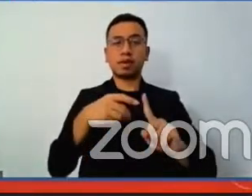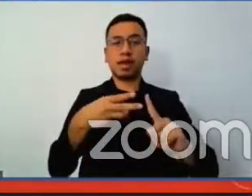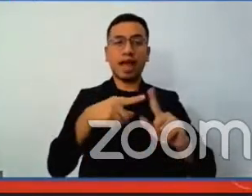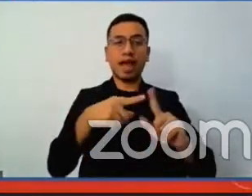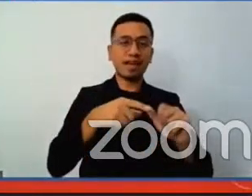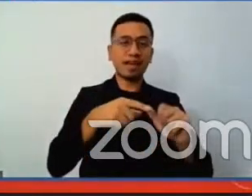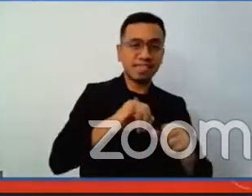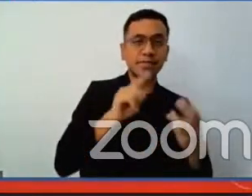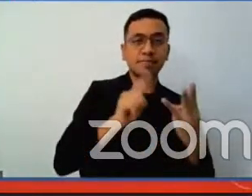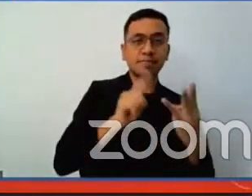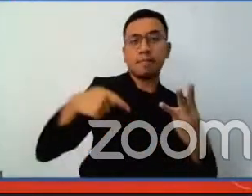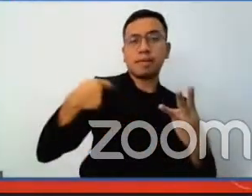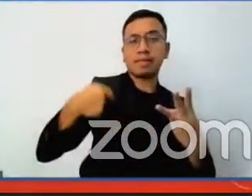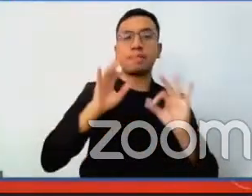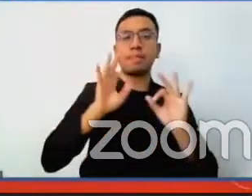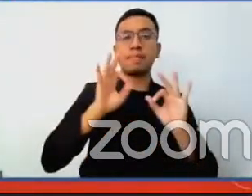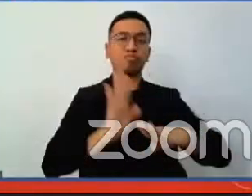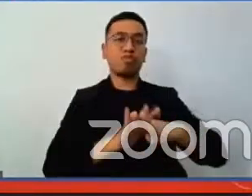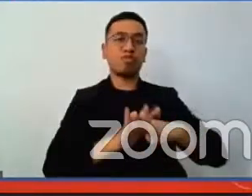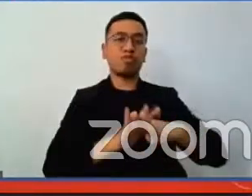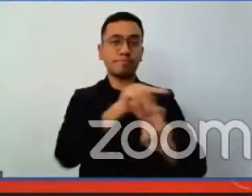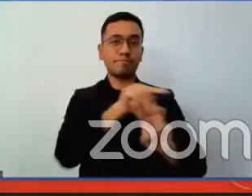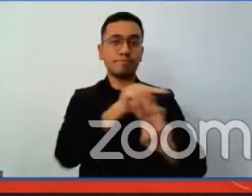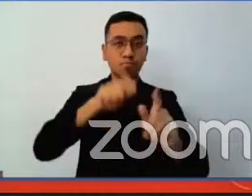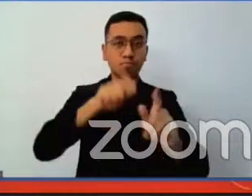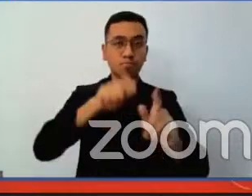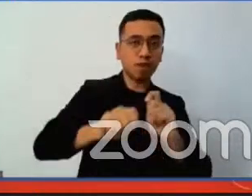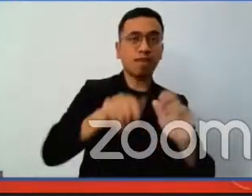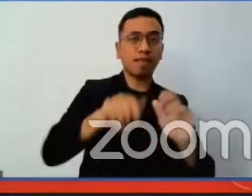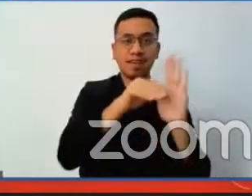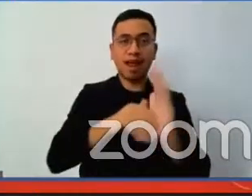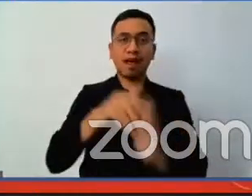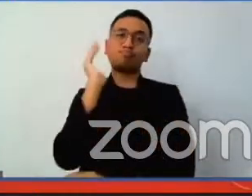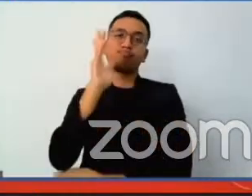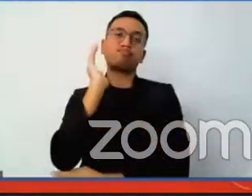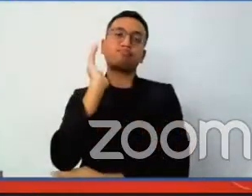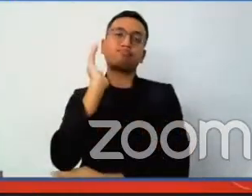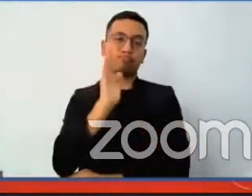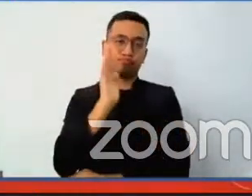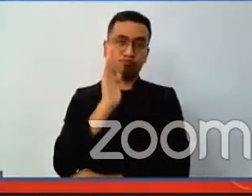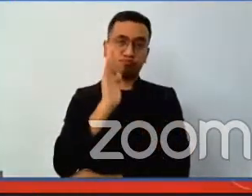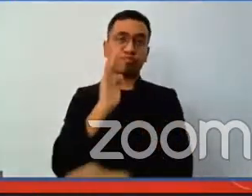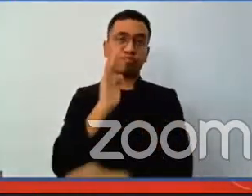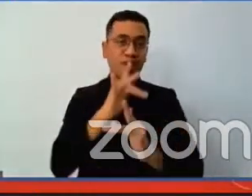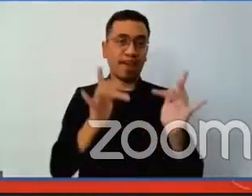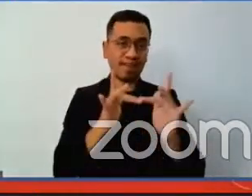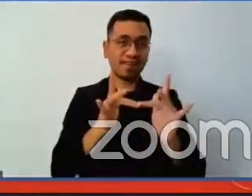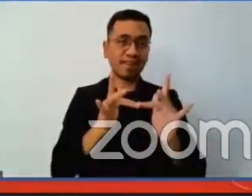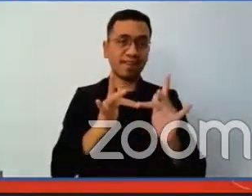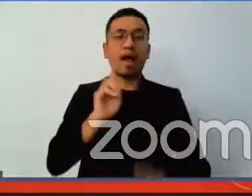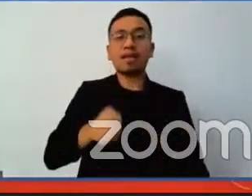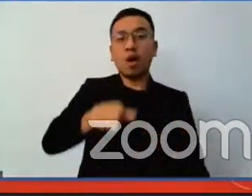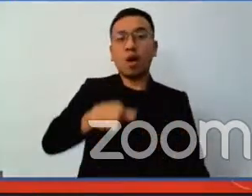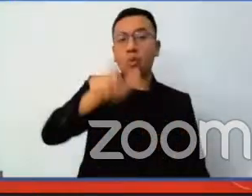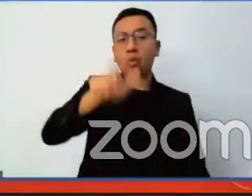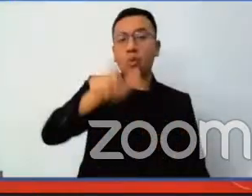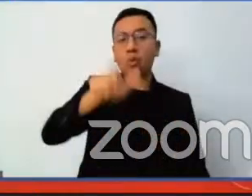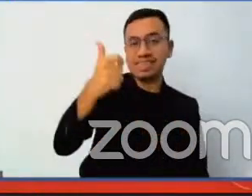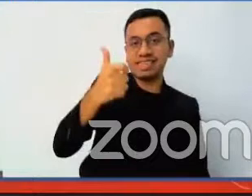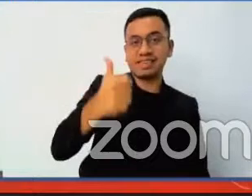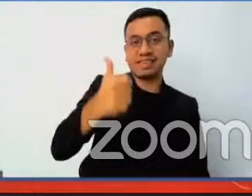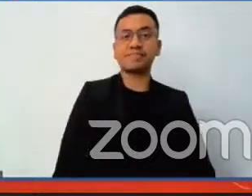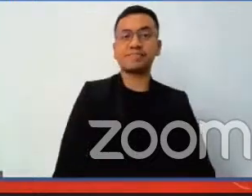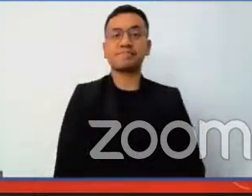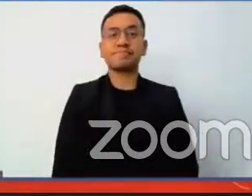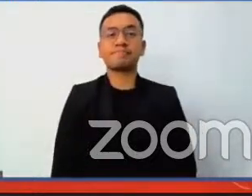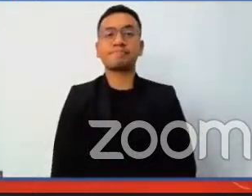Kebudayaan Riset dan Teknologi mengadakan webinar Digital Society bersama para ahli di bidangnya